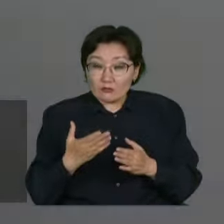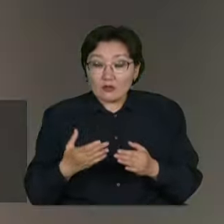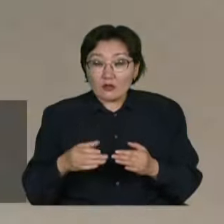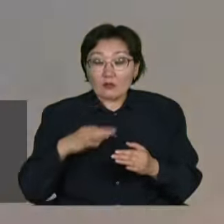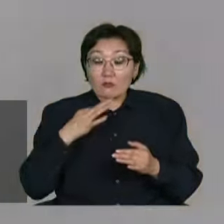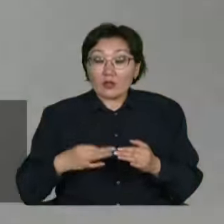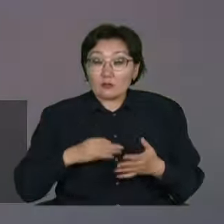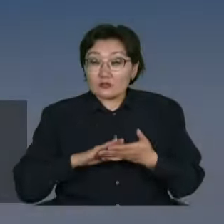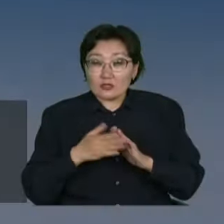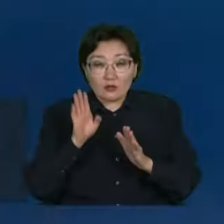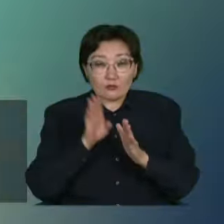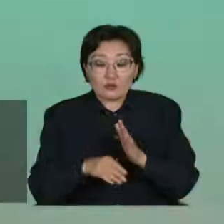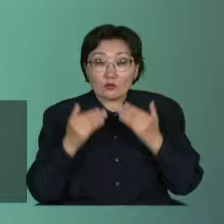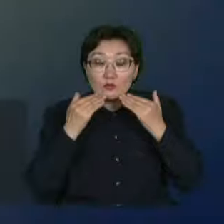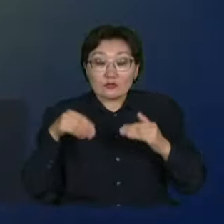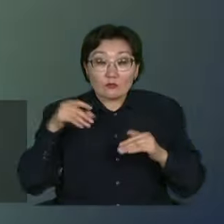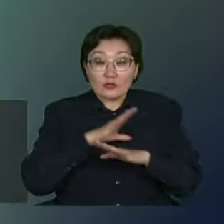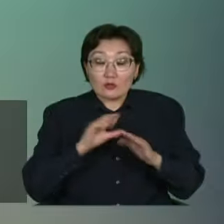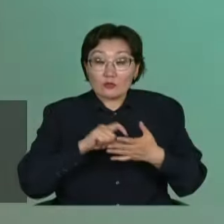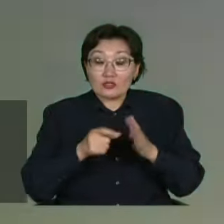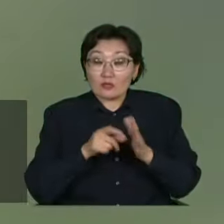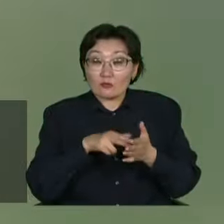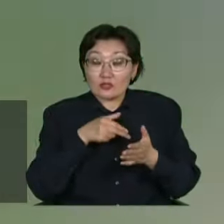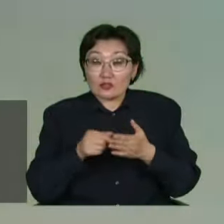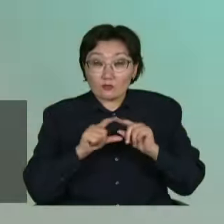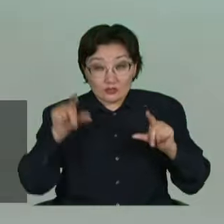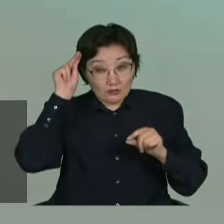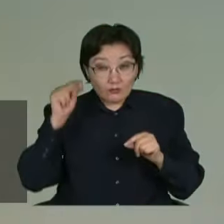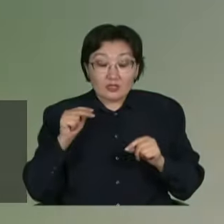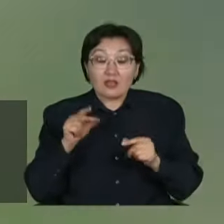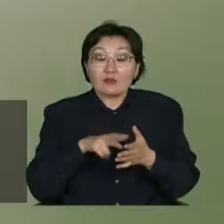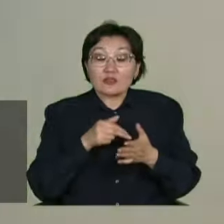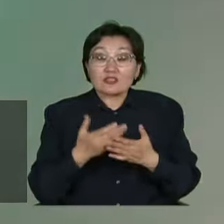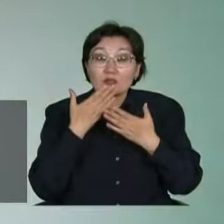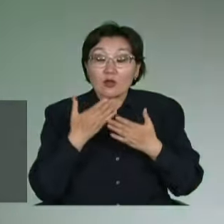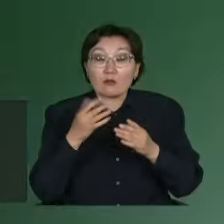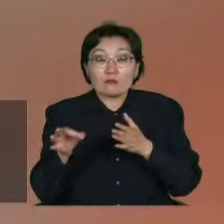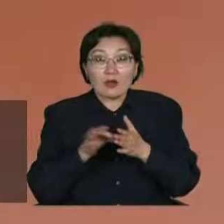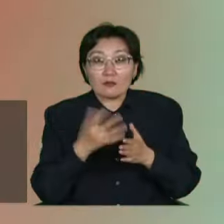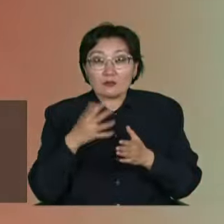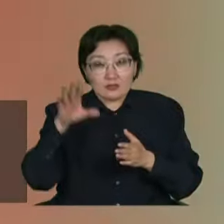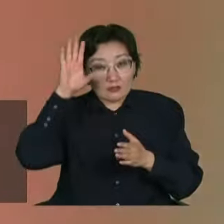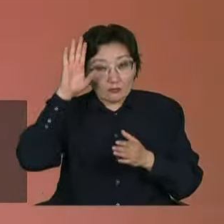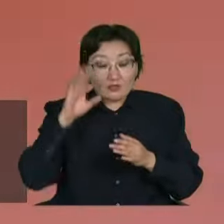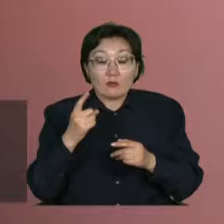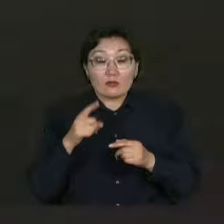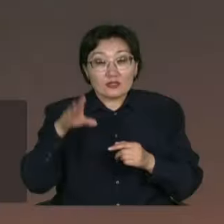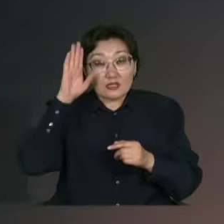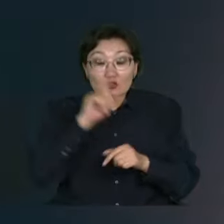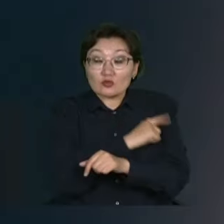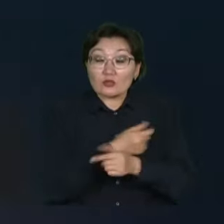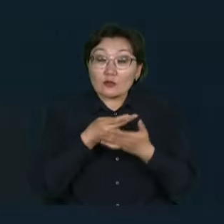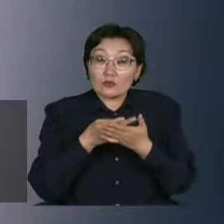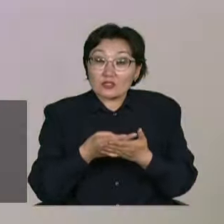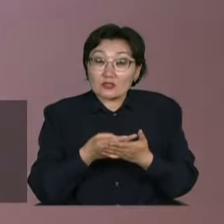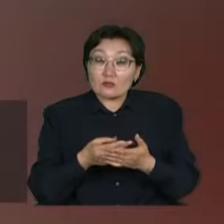нашар. Соңғы қоңырау соқпай жатып кабинеттері сырланған мектептегі бояу иісінен бір сәтте 5 оқушы ұшынып, бір жеткіншектің ауруханада ем